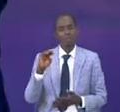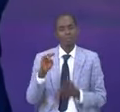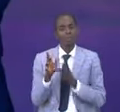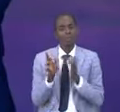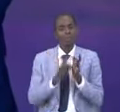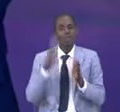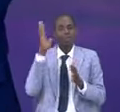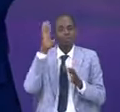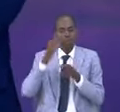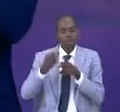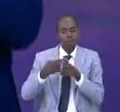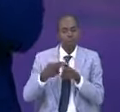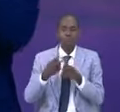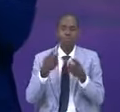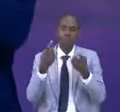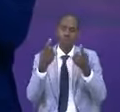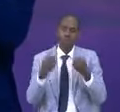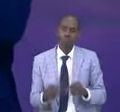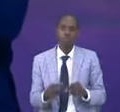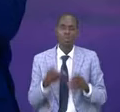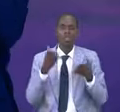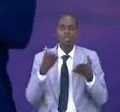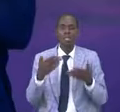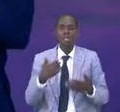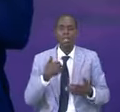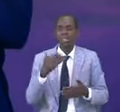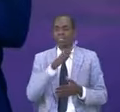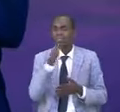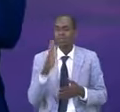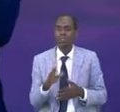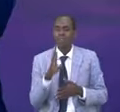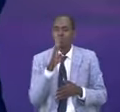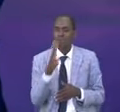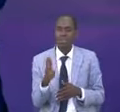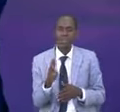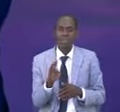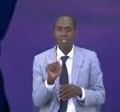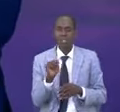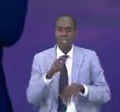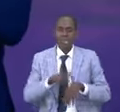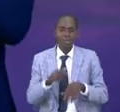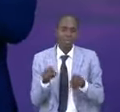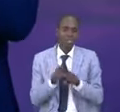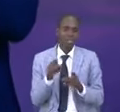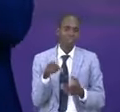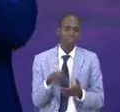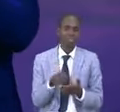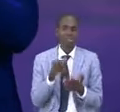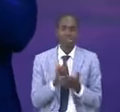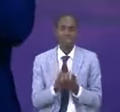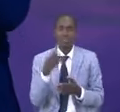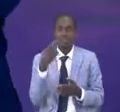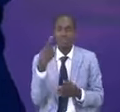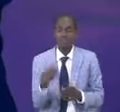il n'y a jamais un moment pareil dans l'histoire où l'Évangile est retransmis à tous les